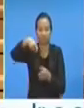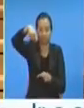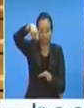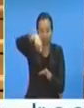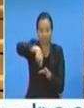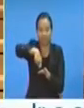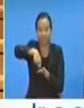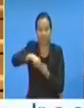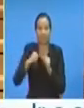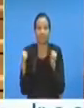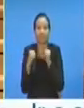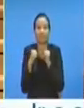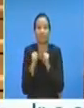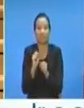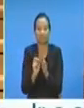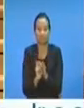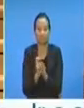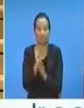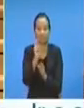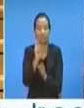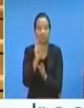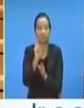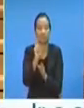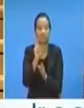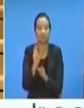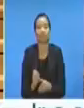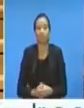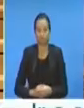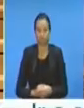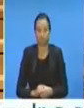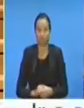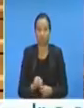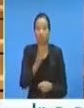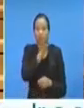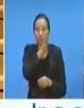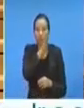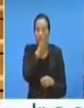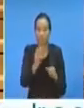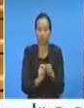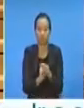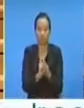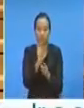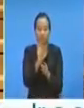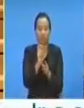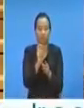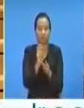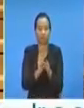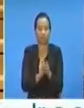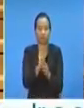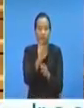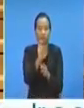ผมกลัวมันจะโผล่ขึ้นมาสมมุติว่ามันโผล่ขึ้นมา